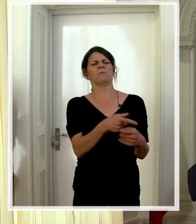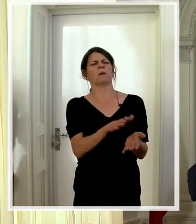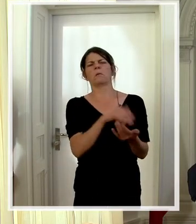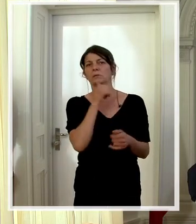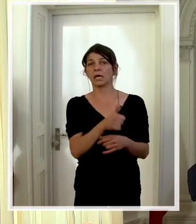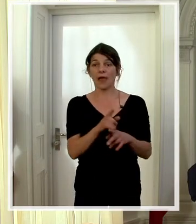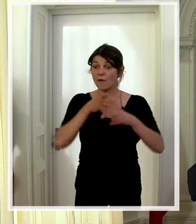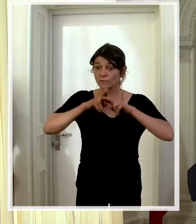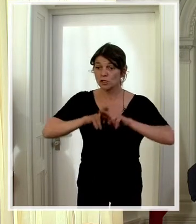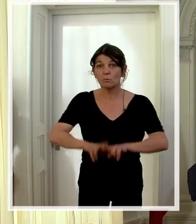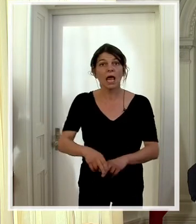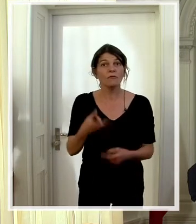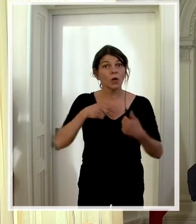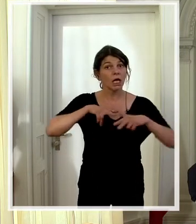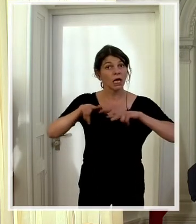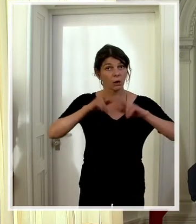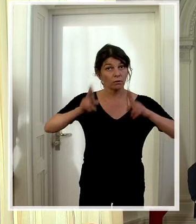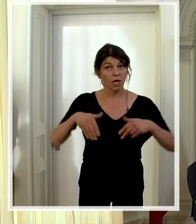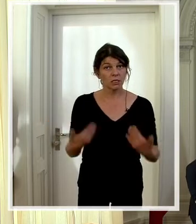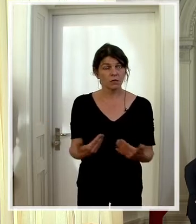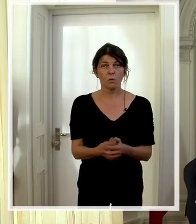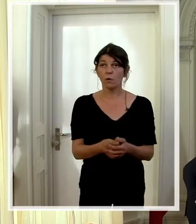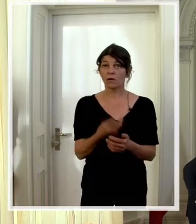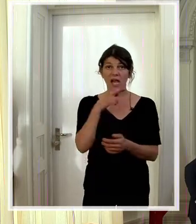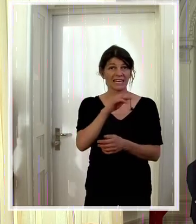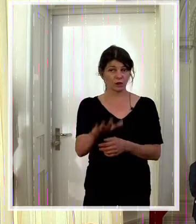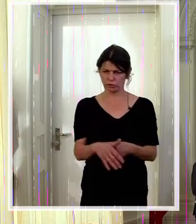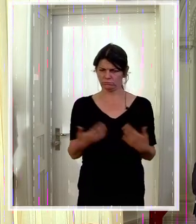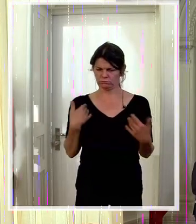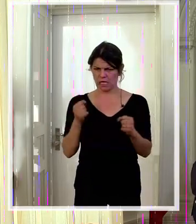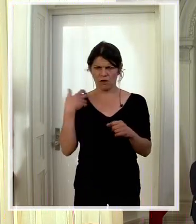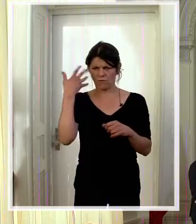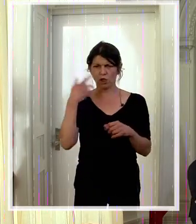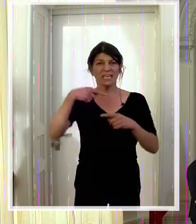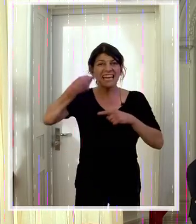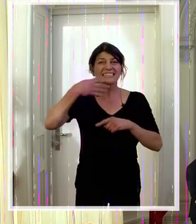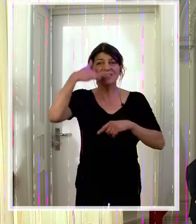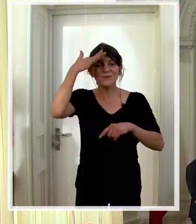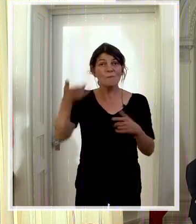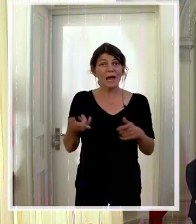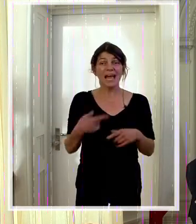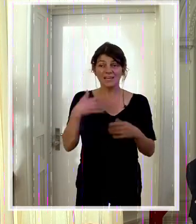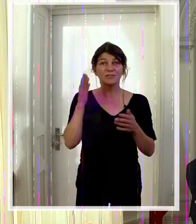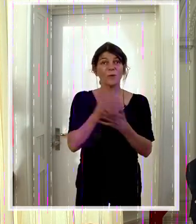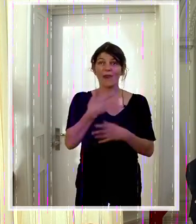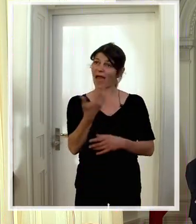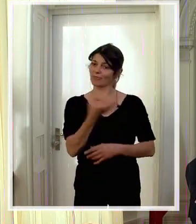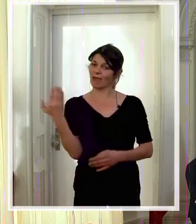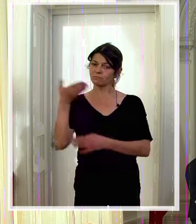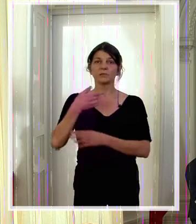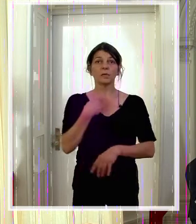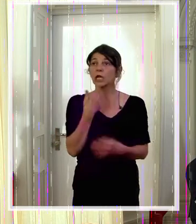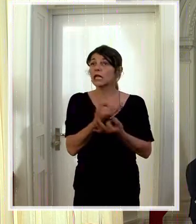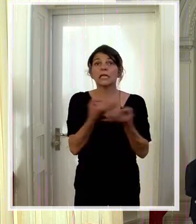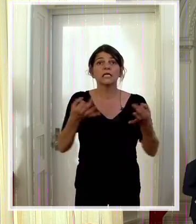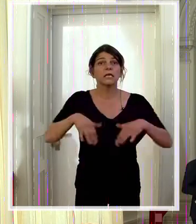Schaan und von Regierung, ja. Daniel Risch. Also ja, ich kann mir auch nicht vorstellen, dass wir nächsten Sommer zum Landtag kommen und sagen, wir haben nichts gefunden.